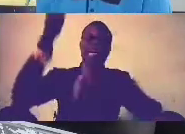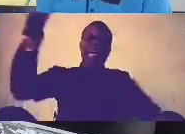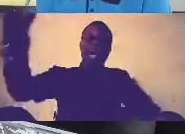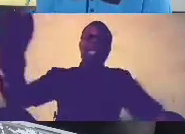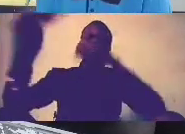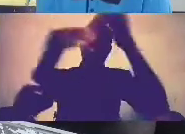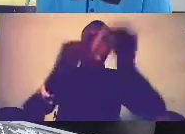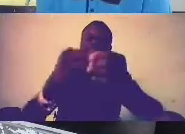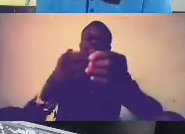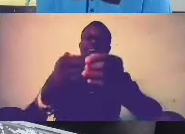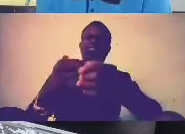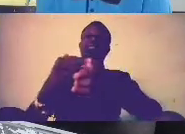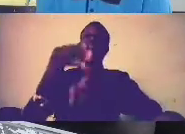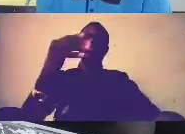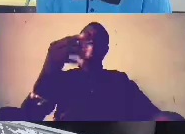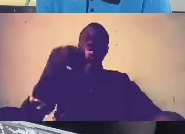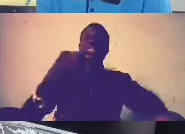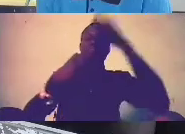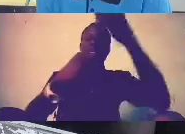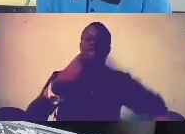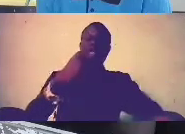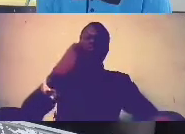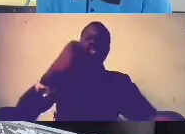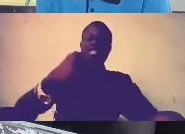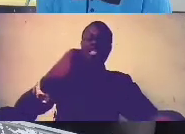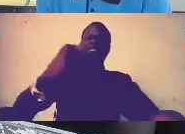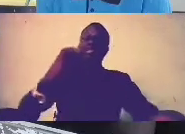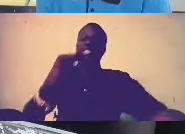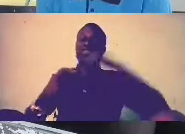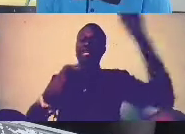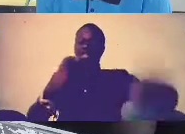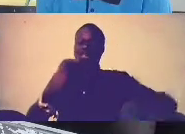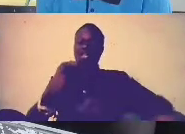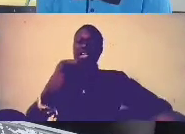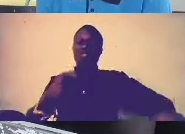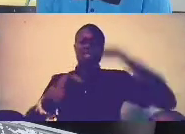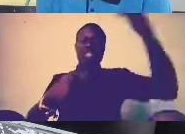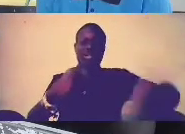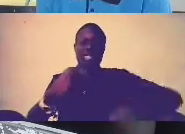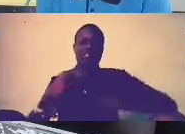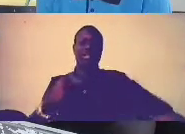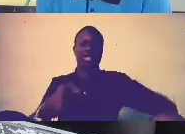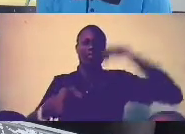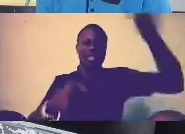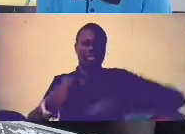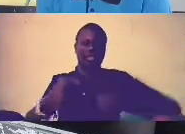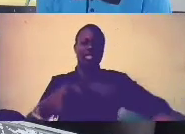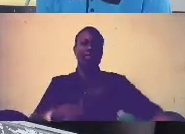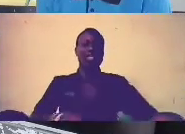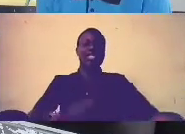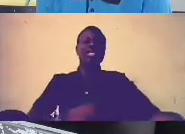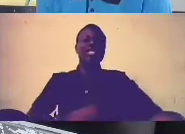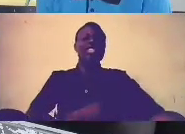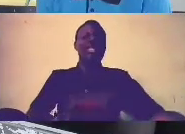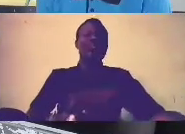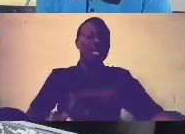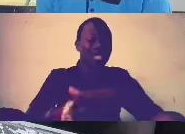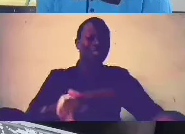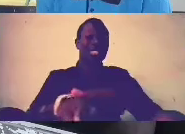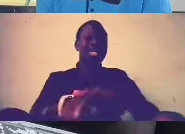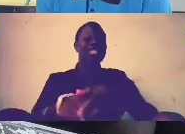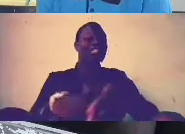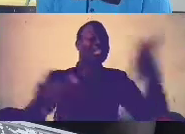doucement, accorde-toi, mais persévère davantage, persévère davantage, persévère davantage, persévère davantage. C'est